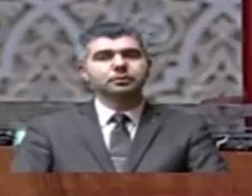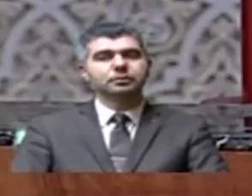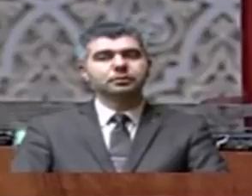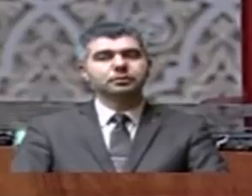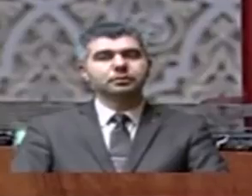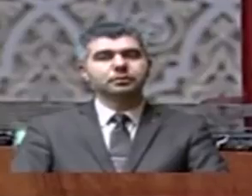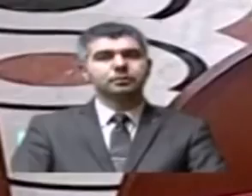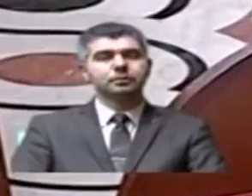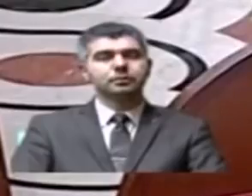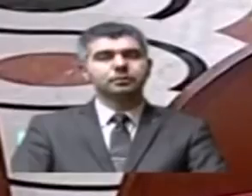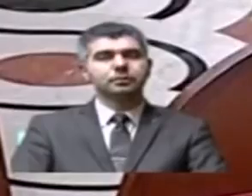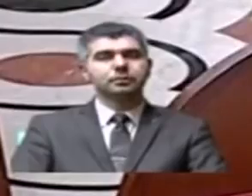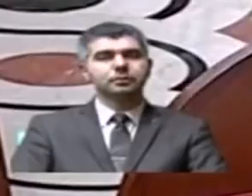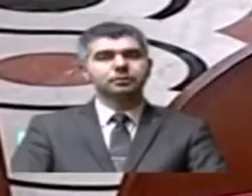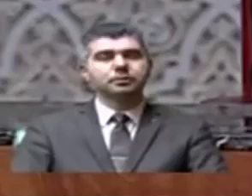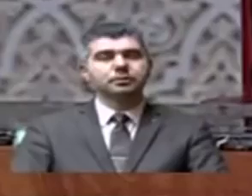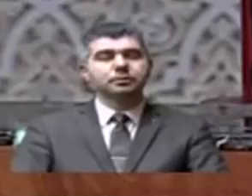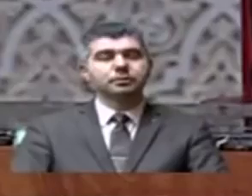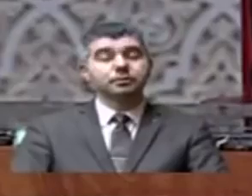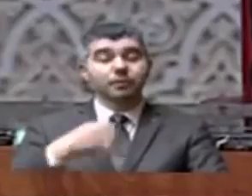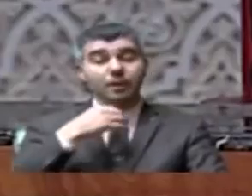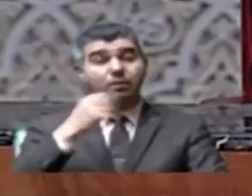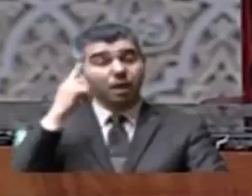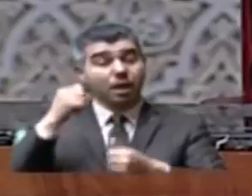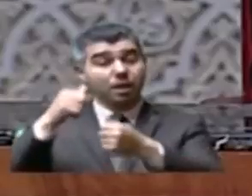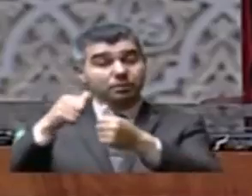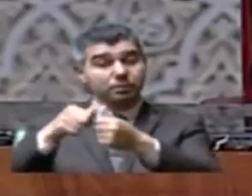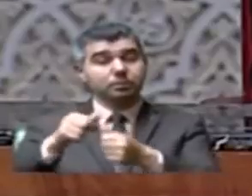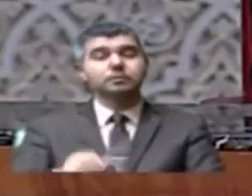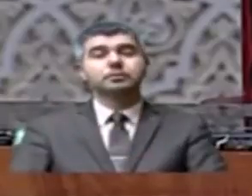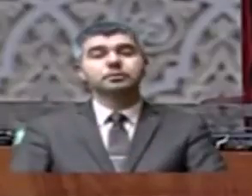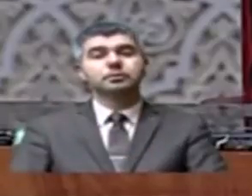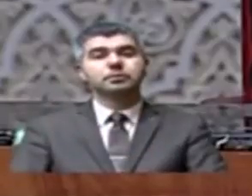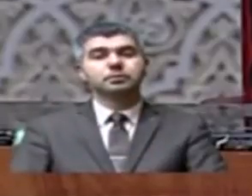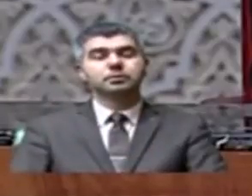الكلمة للسيد الوزير. ما عاد تذكير. ما عاد تذكير. الله